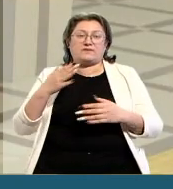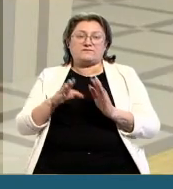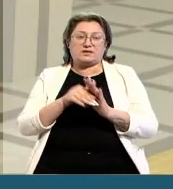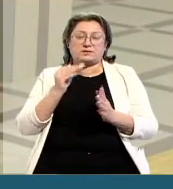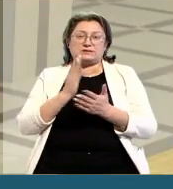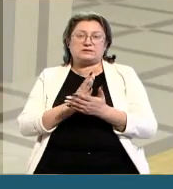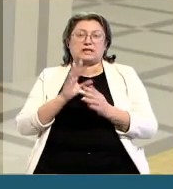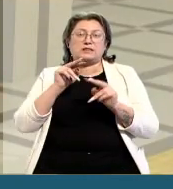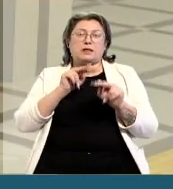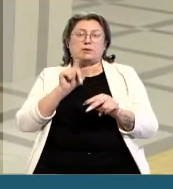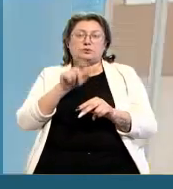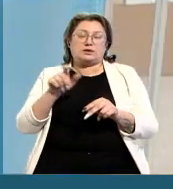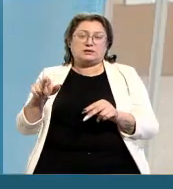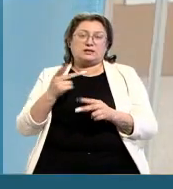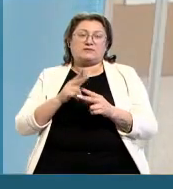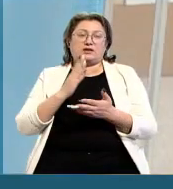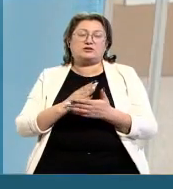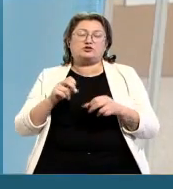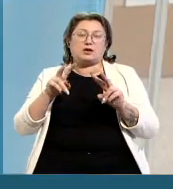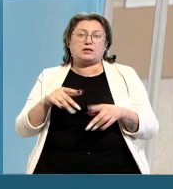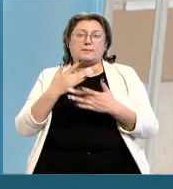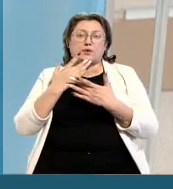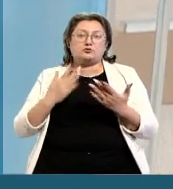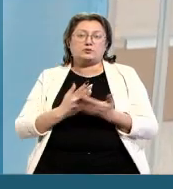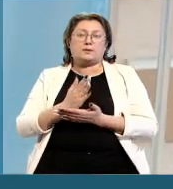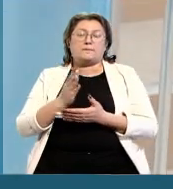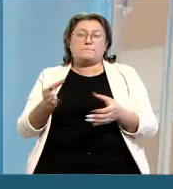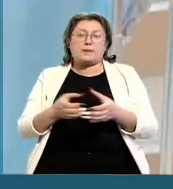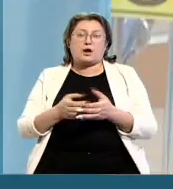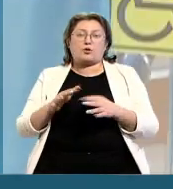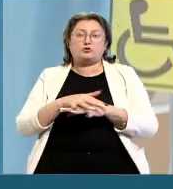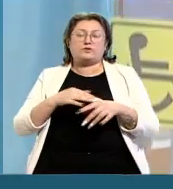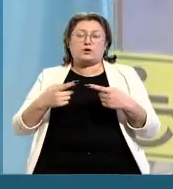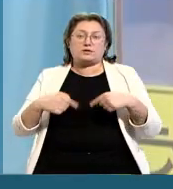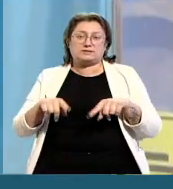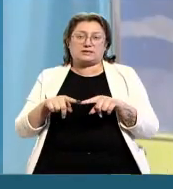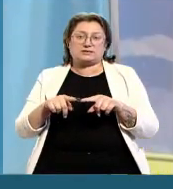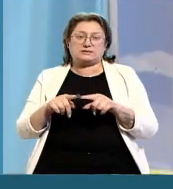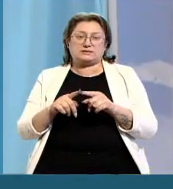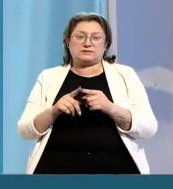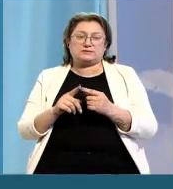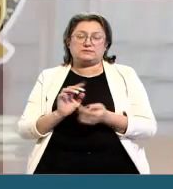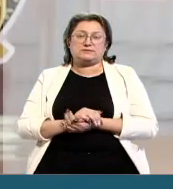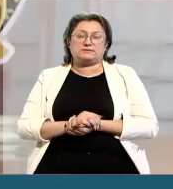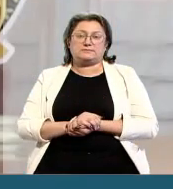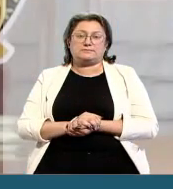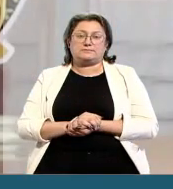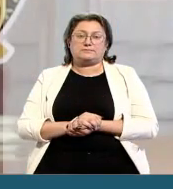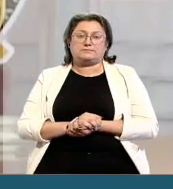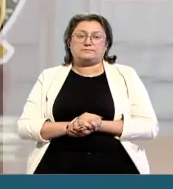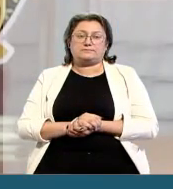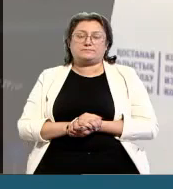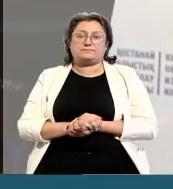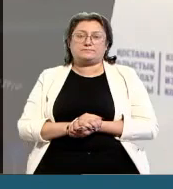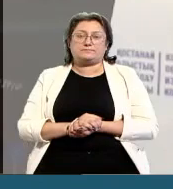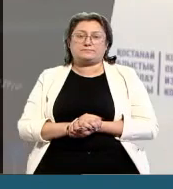саяси партиялар мен қоғамдық ұйымдардың мүшелері. Алдын ала есептеу бойынша облыстың 130 мыңнан астам тұрғыны өз дауысын береді деп